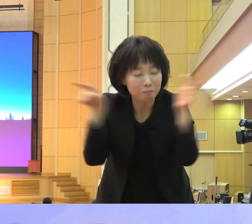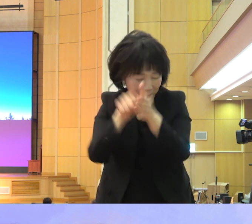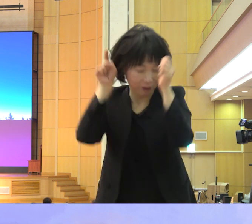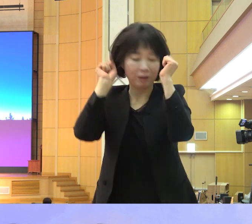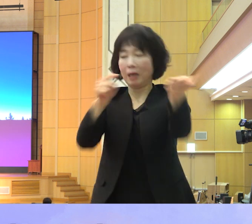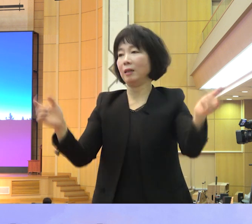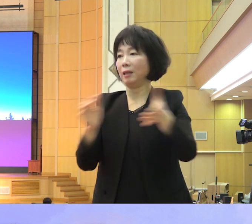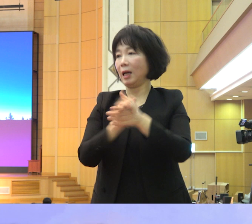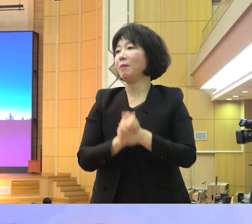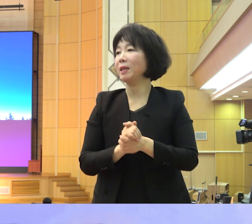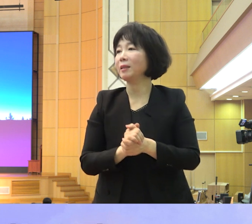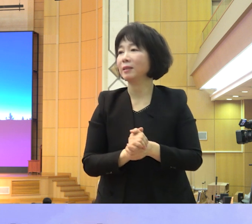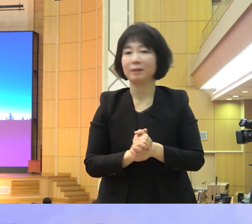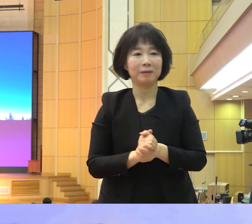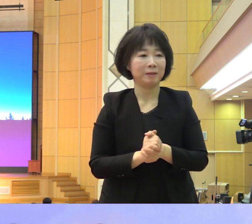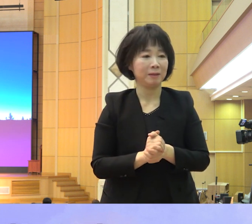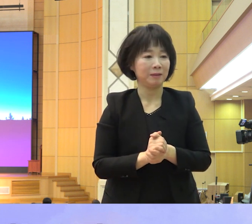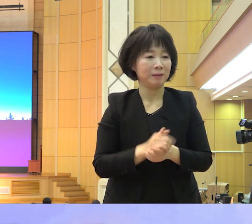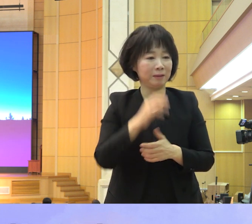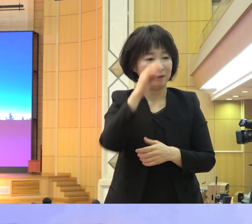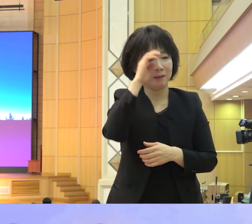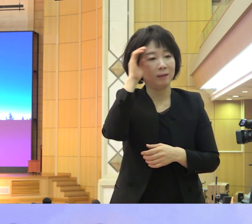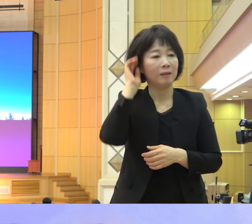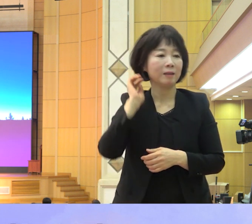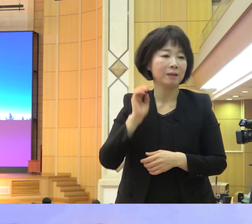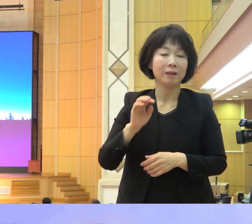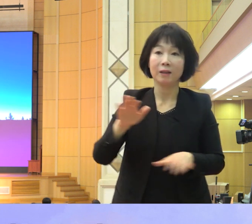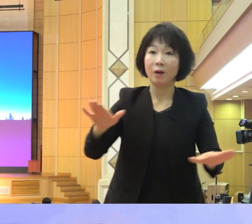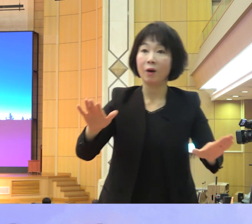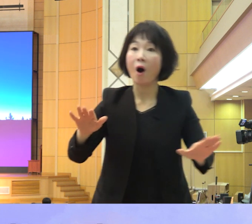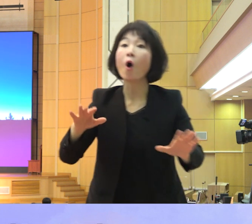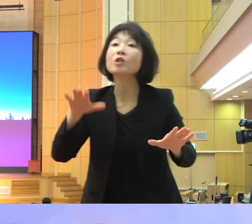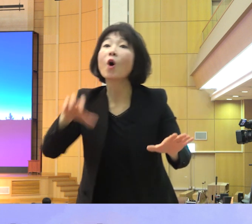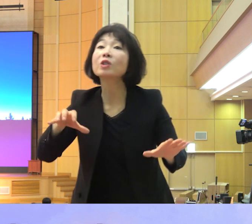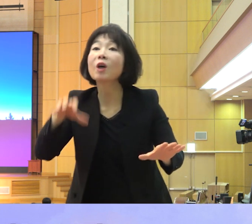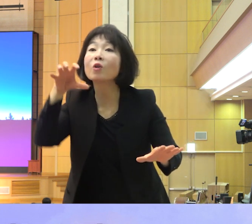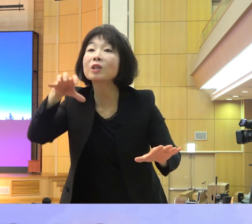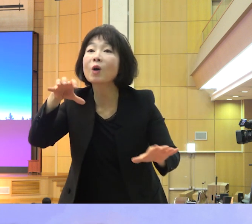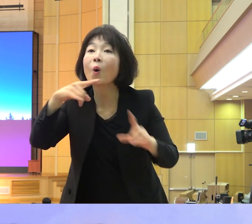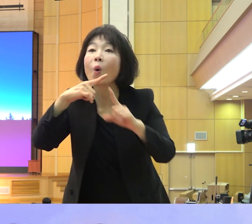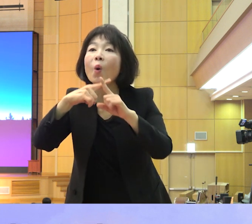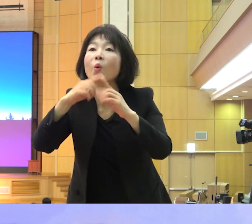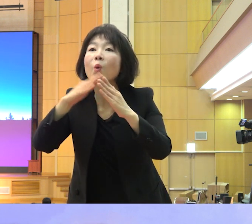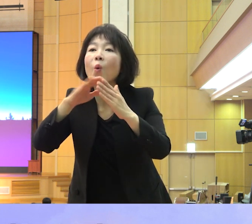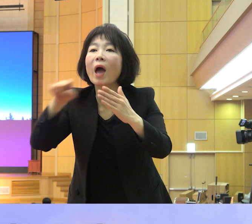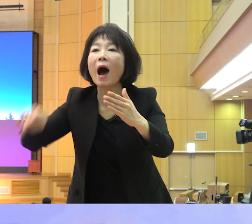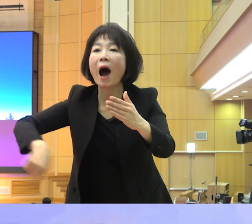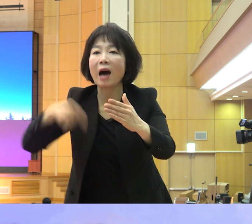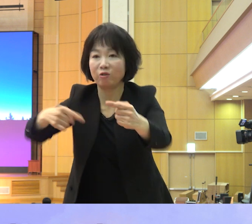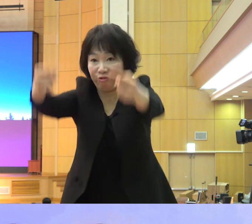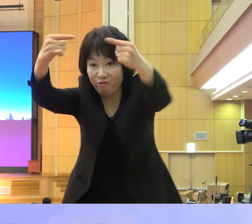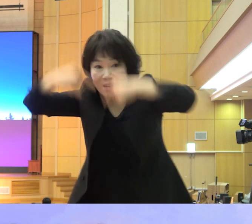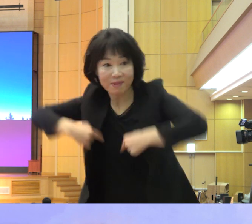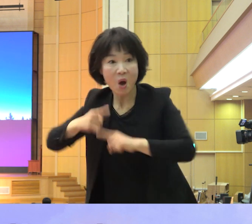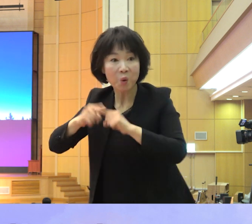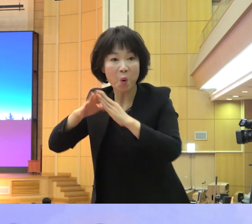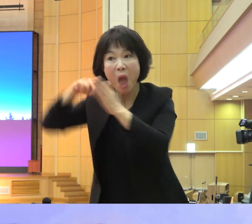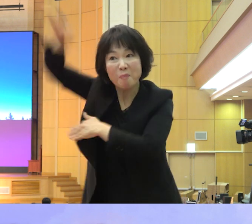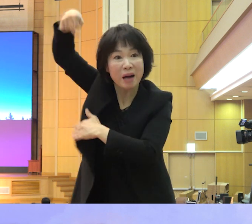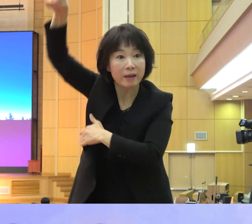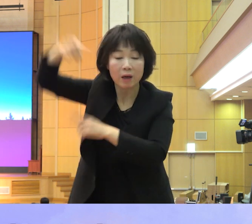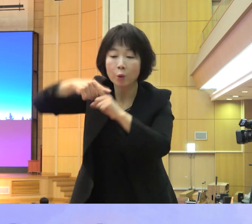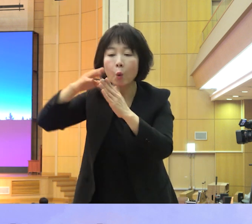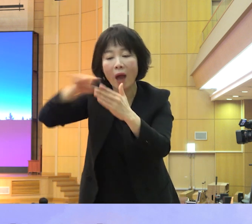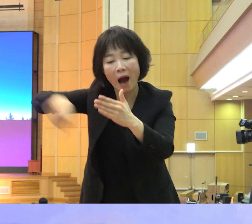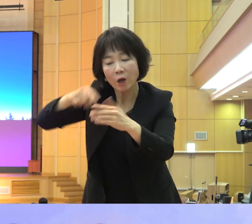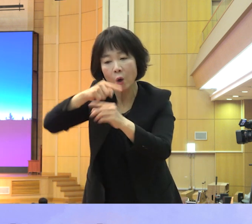할렐루야. 그런데 21절에 보니까 오늘 본 말씀이 뭐예요? 교회 안에서 그랬어요. 신앙은요, 교회를 중심으로